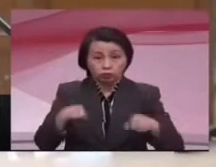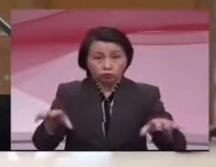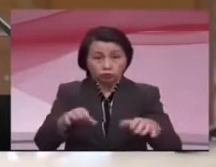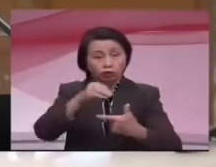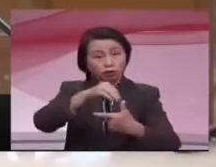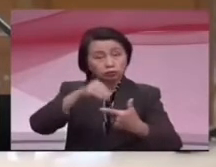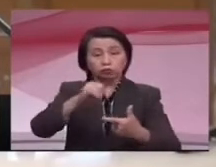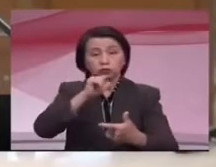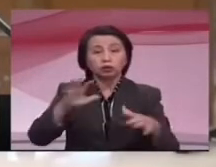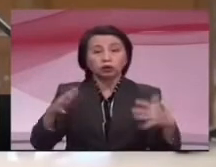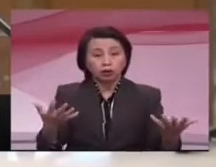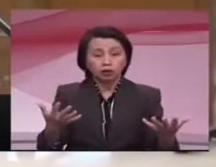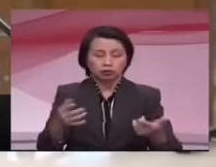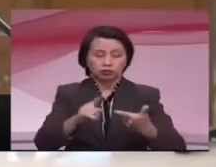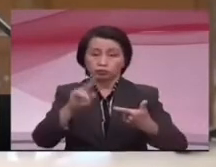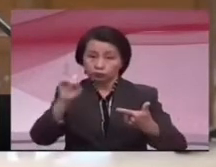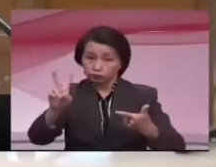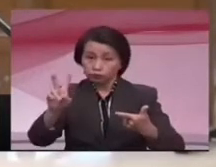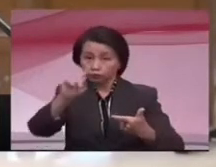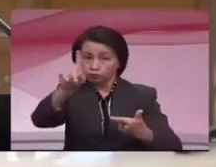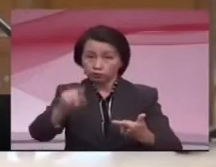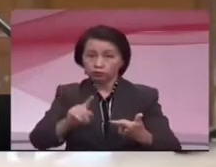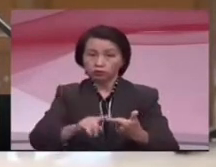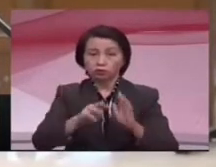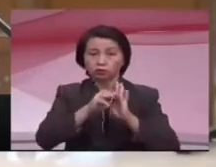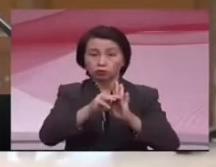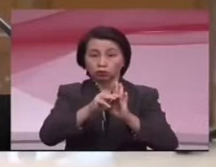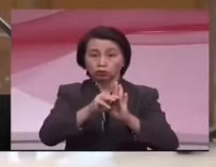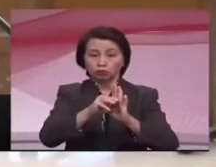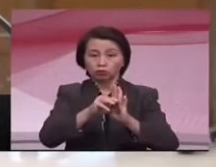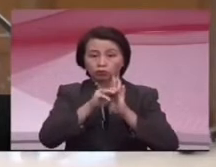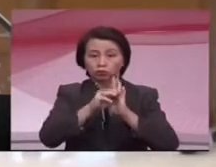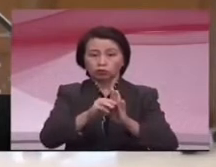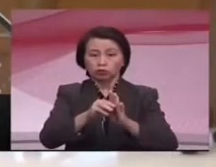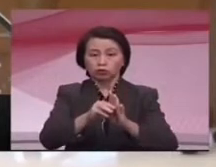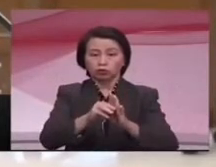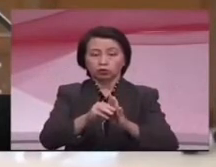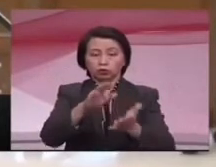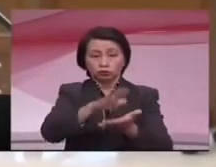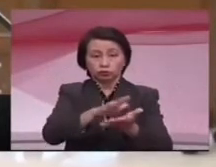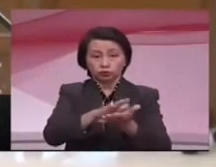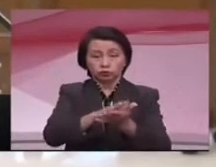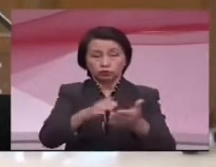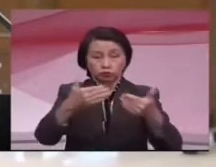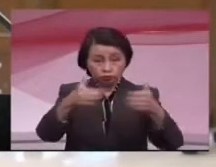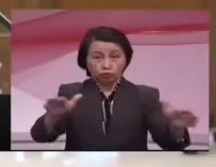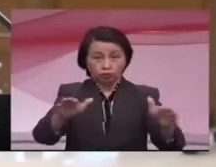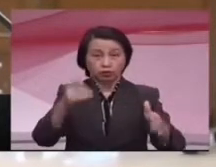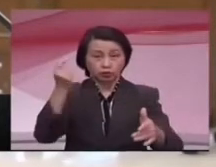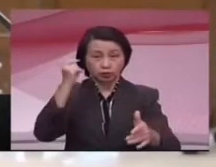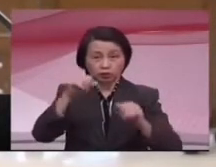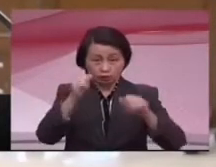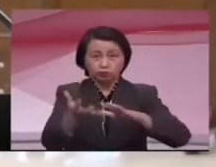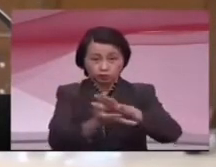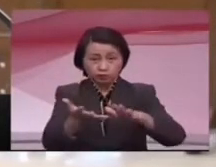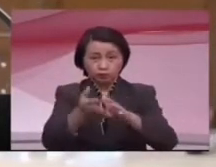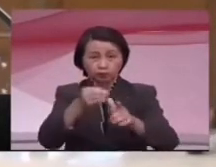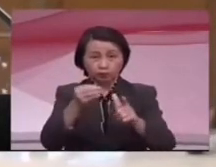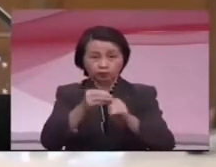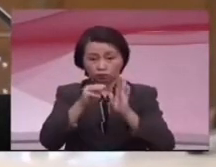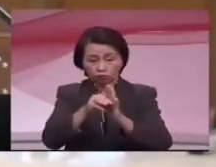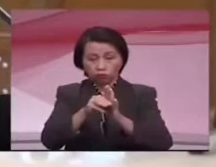sedih B1 tidak ada soal yang kedua amoral pengoperasiannya mengoperasian yang disebut Dota diam boleh campur